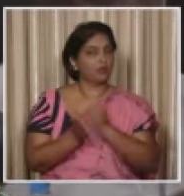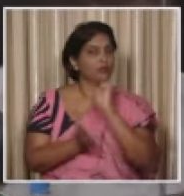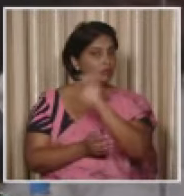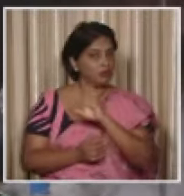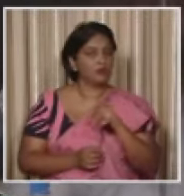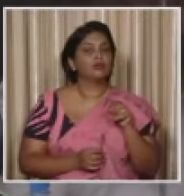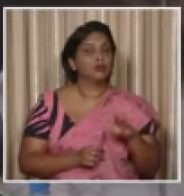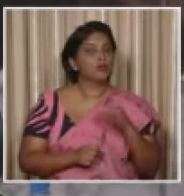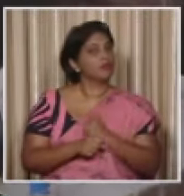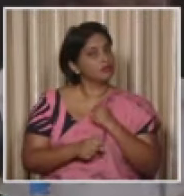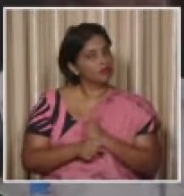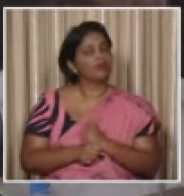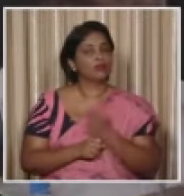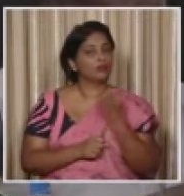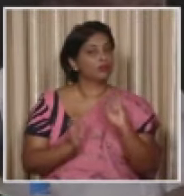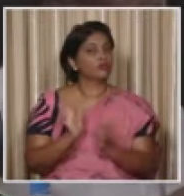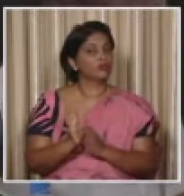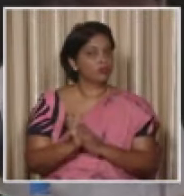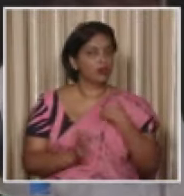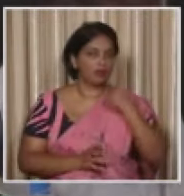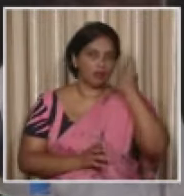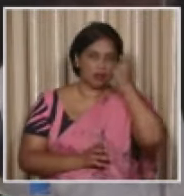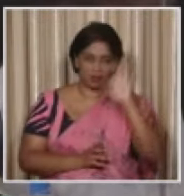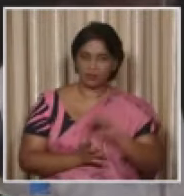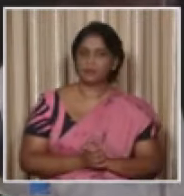බව රජයේ මුදල් කාර්ක සභාවේ මතයයි.